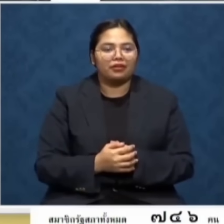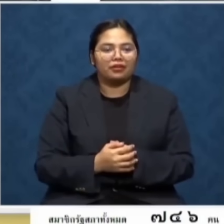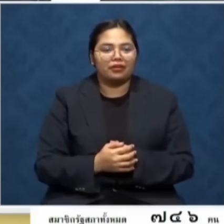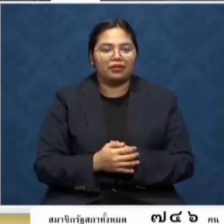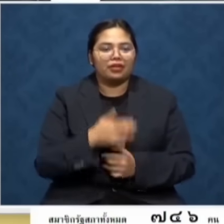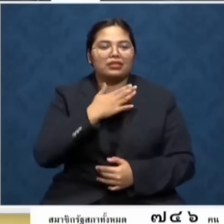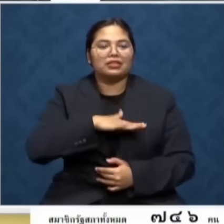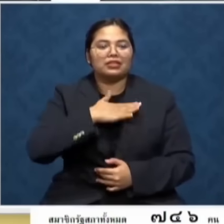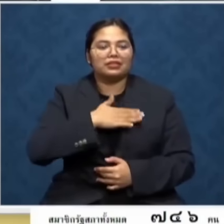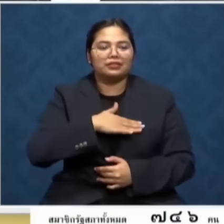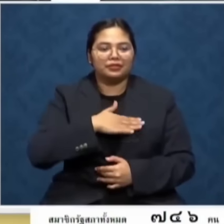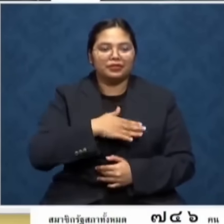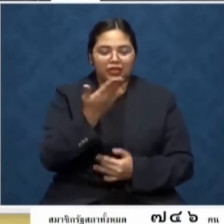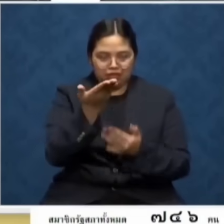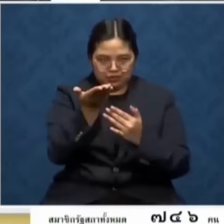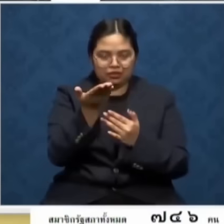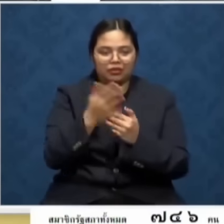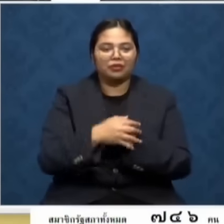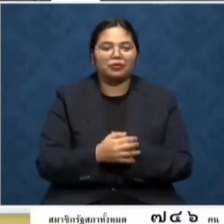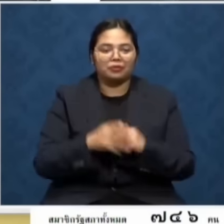เชิญครับ